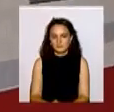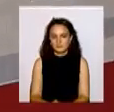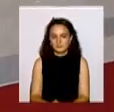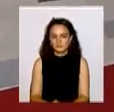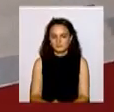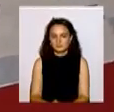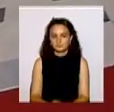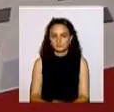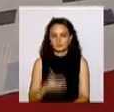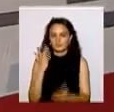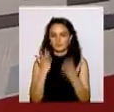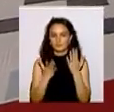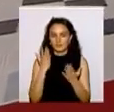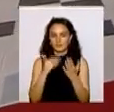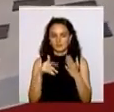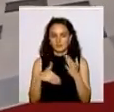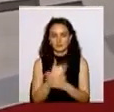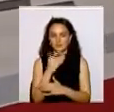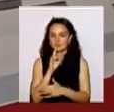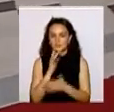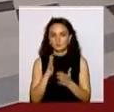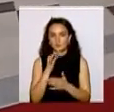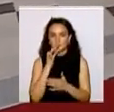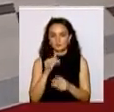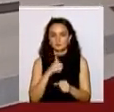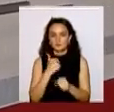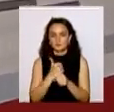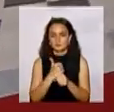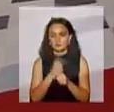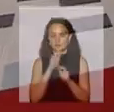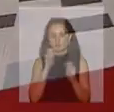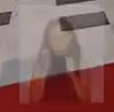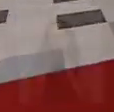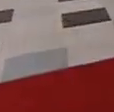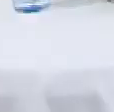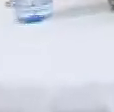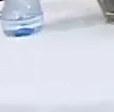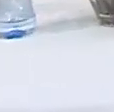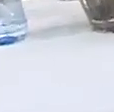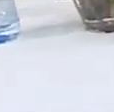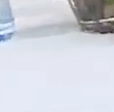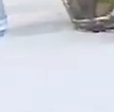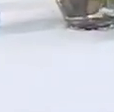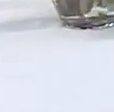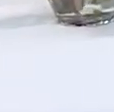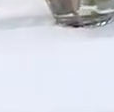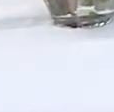მაგრამ გორგიას წარმოადგენს მარკეტინგისა და საზოგადოებასთან ურთიერთობის ხელმძღვანელი ნოდა ჯავახიშვილი.